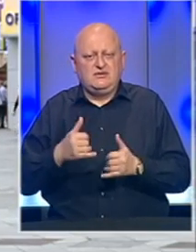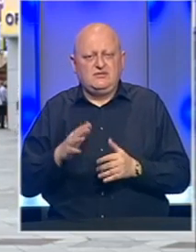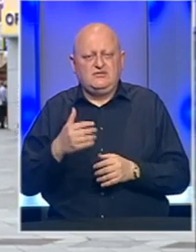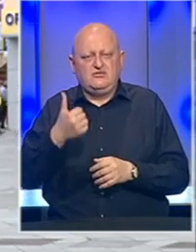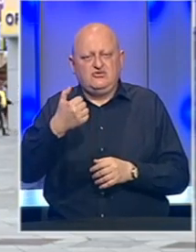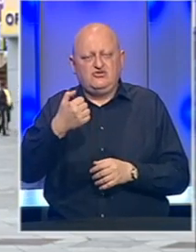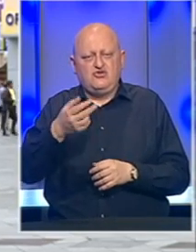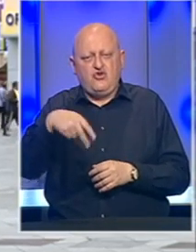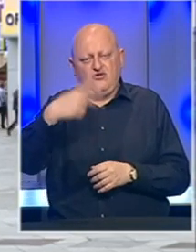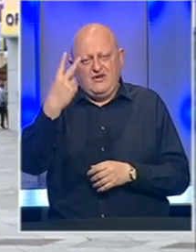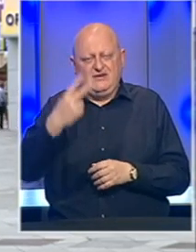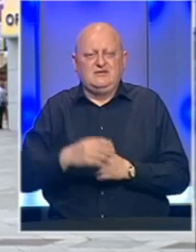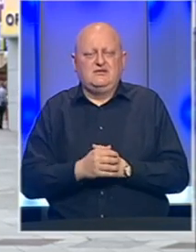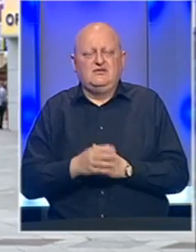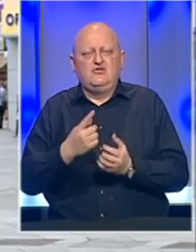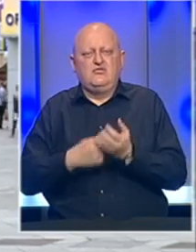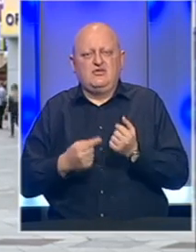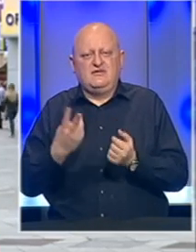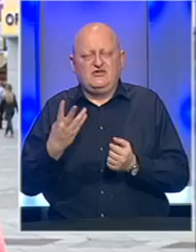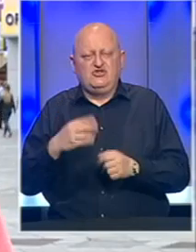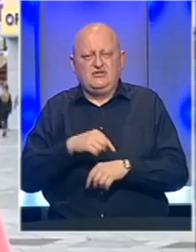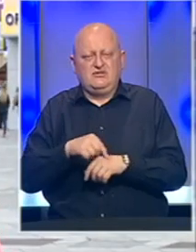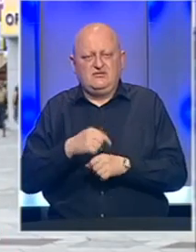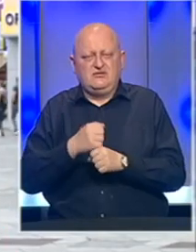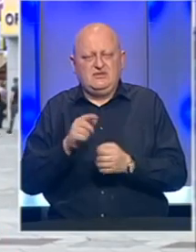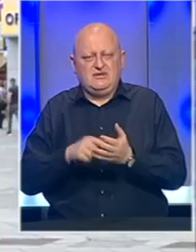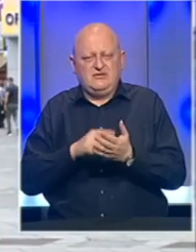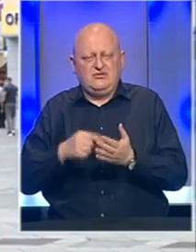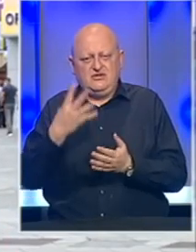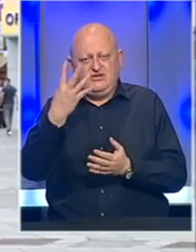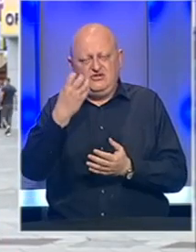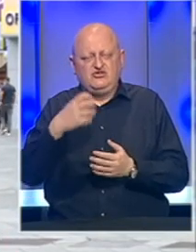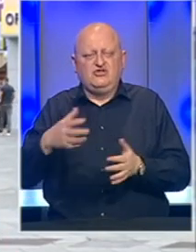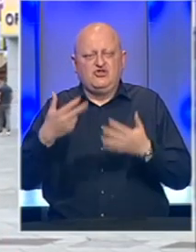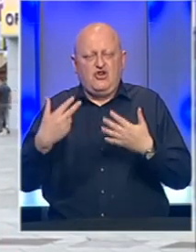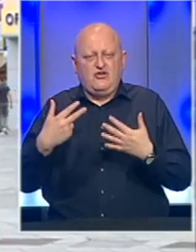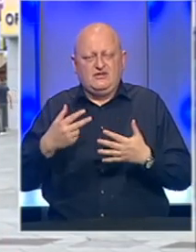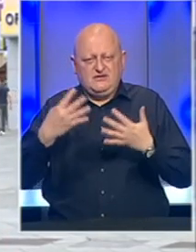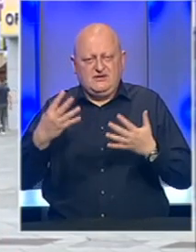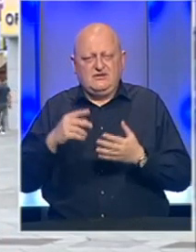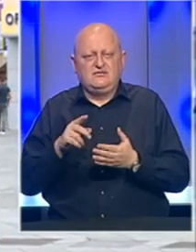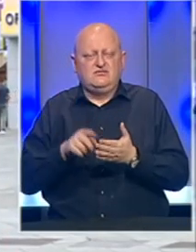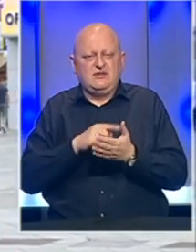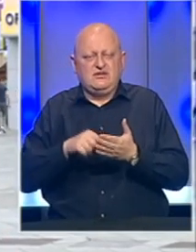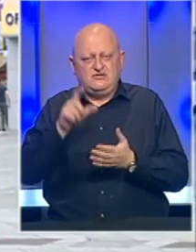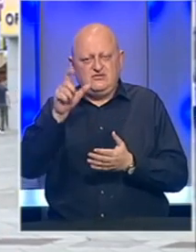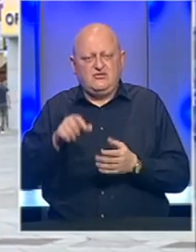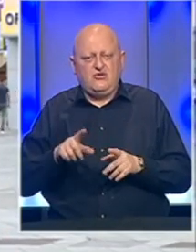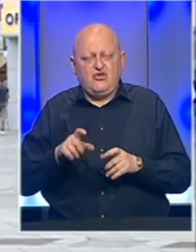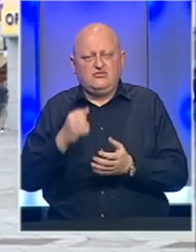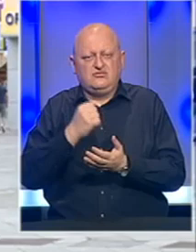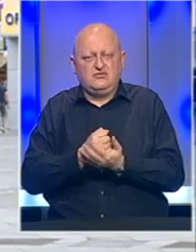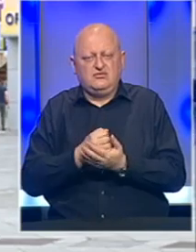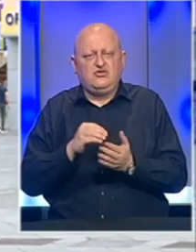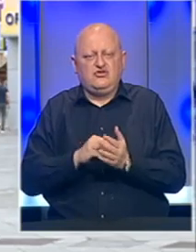je 102. U posljednja 24 časa izvršeno je testiranje 489 uzoraka, a virus korona potvrđen